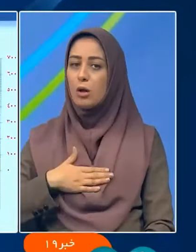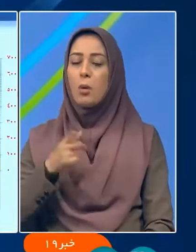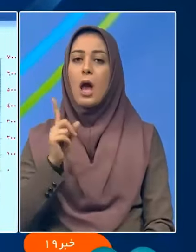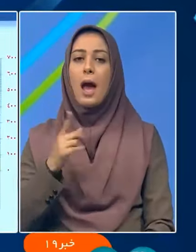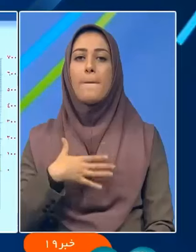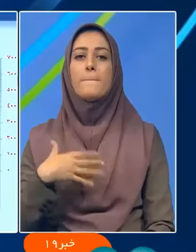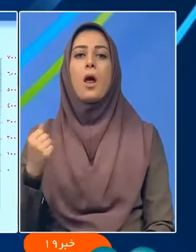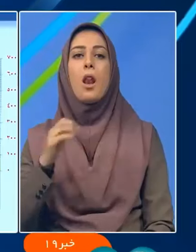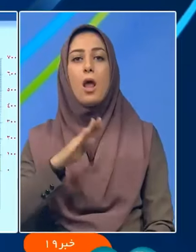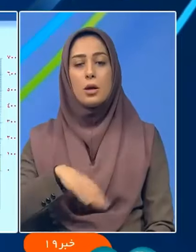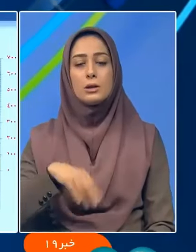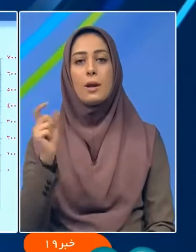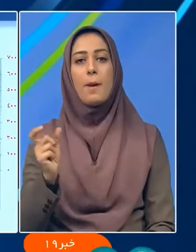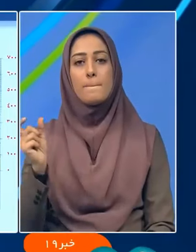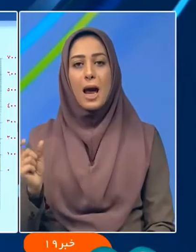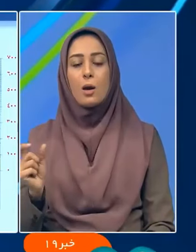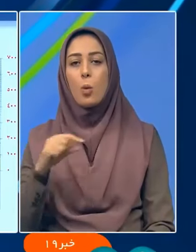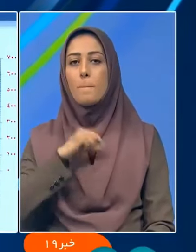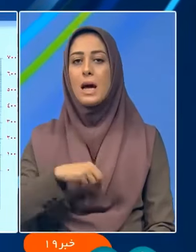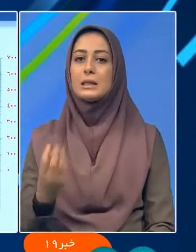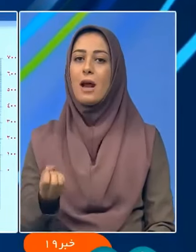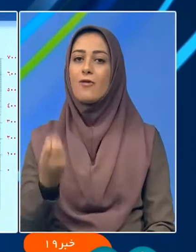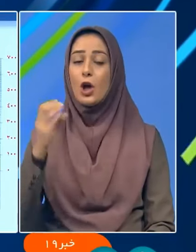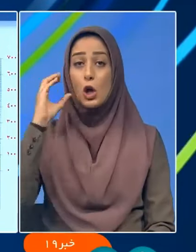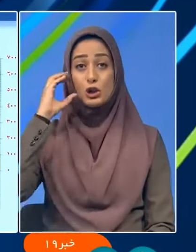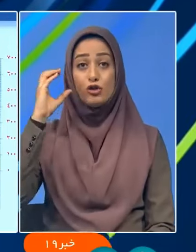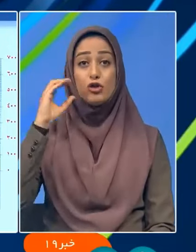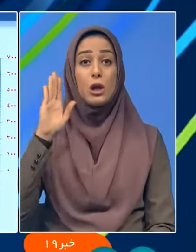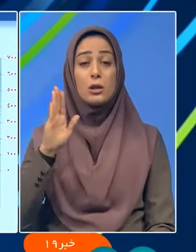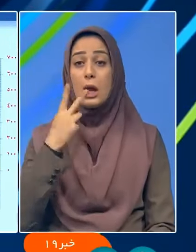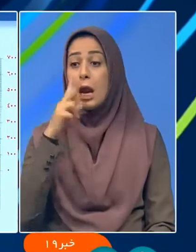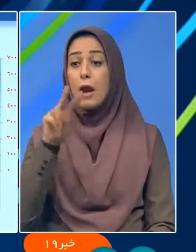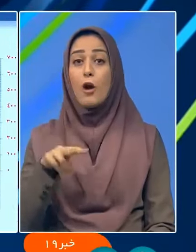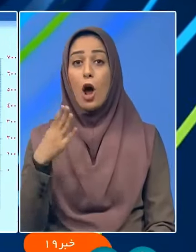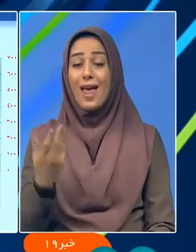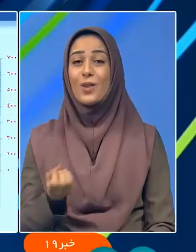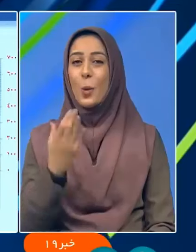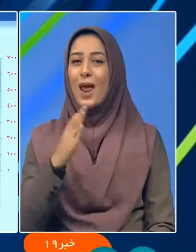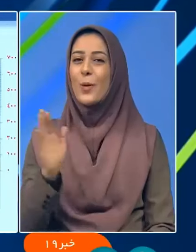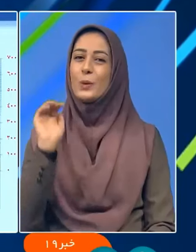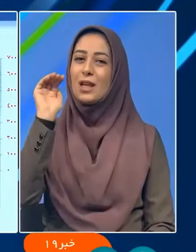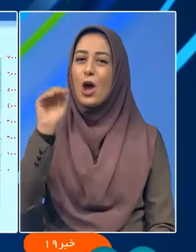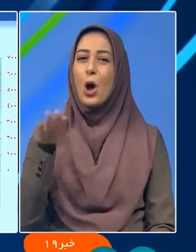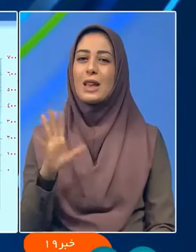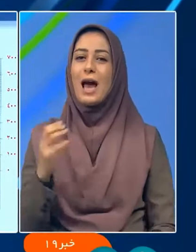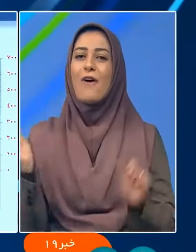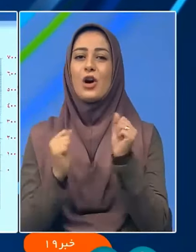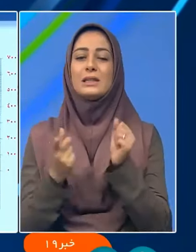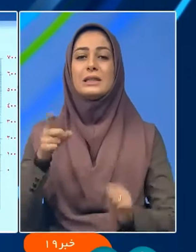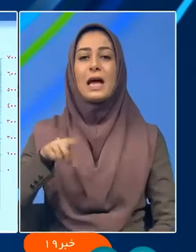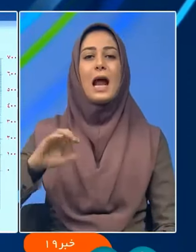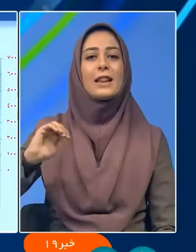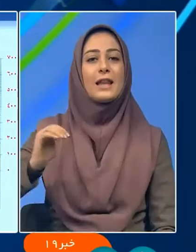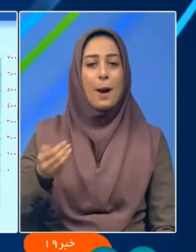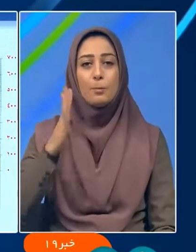عزیزمون مدیریت مصرف گاز رو جدی بگیرن در روزهای آینده، به ویژه که کاهش دما رو در پی